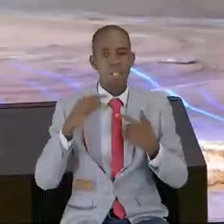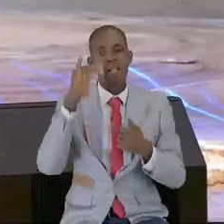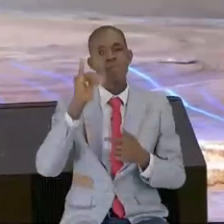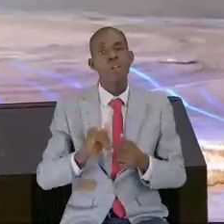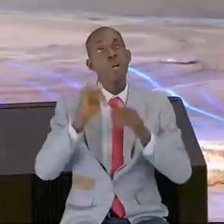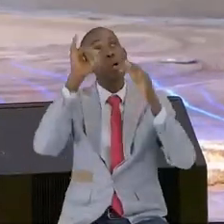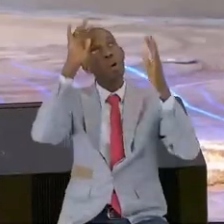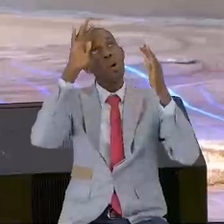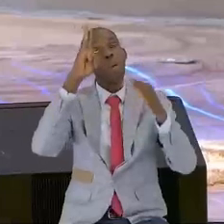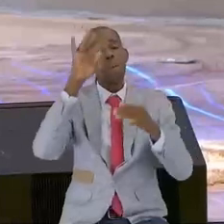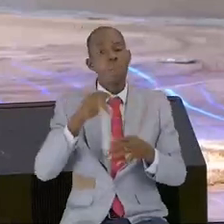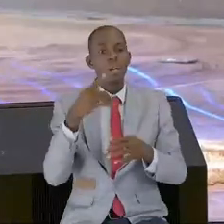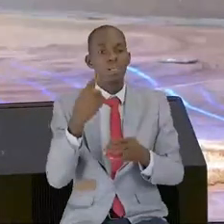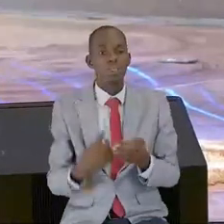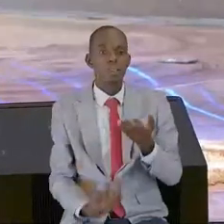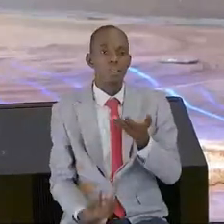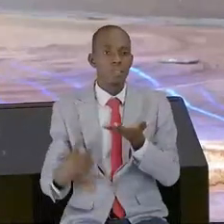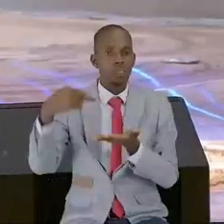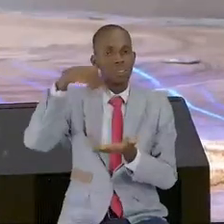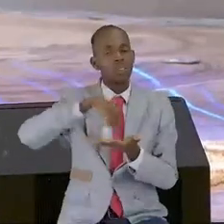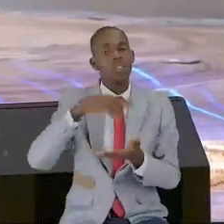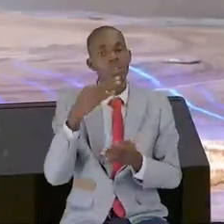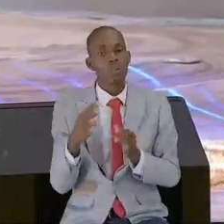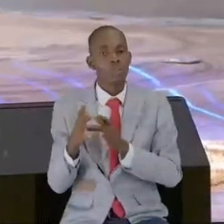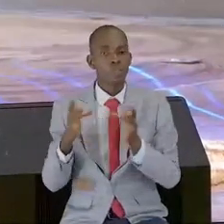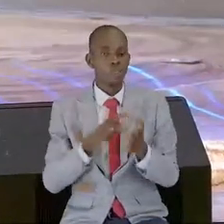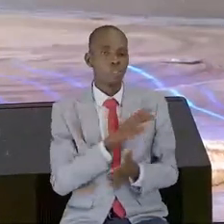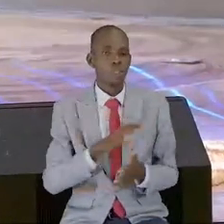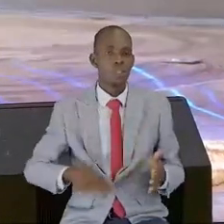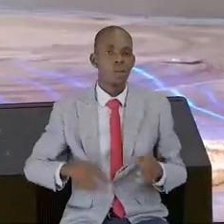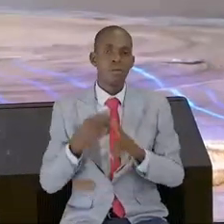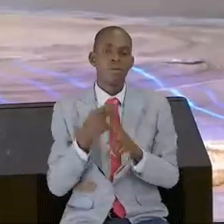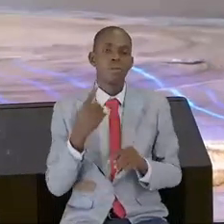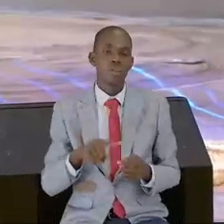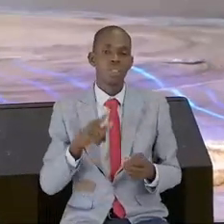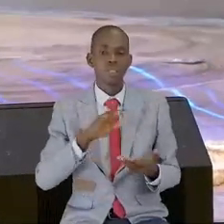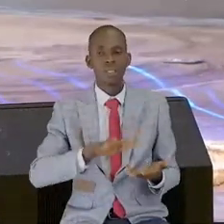de Jésus-Christ d'entre les morts.